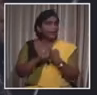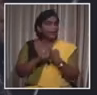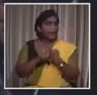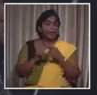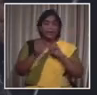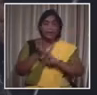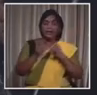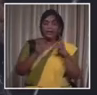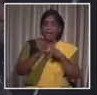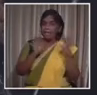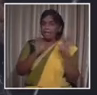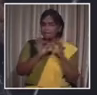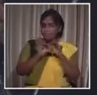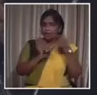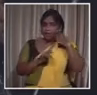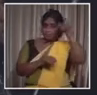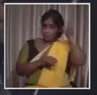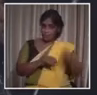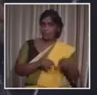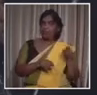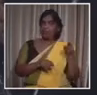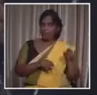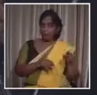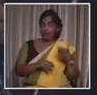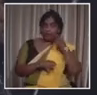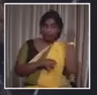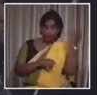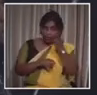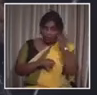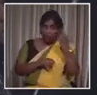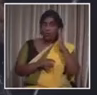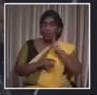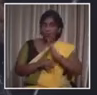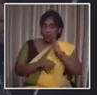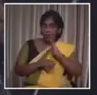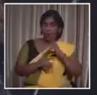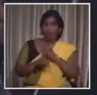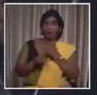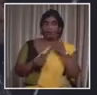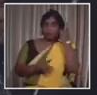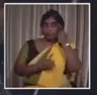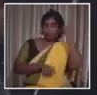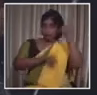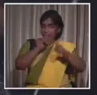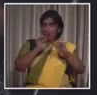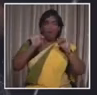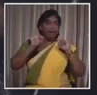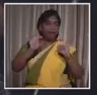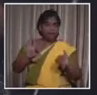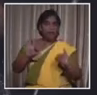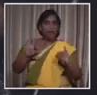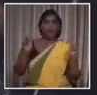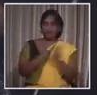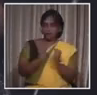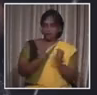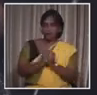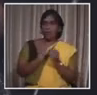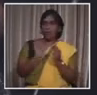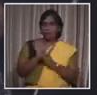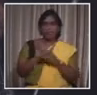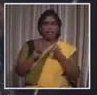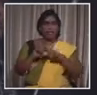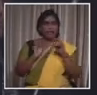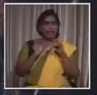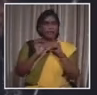SI බණ්ඩාර කියන පුද්ගලයා බව. මේක හොයන්න විදේශ ඉන්ටෙලිජන්ස් ආයතන 6ක් වැඩ කරා. Mozart,